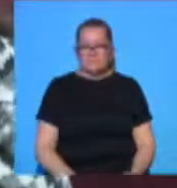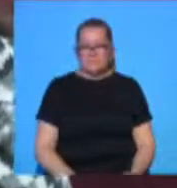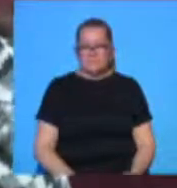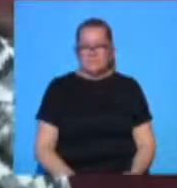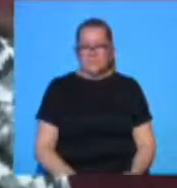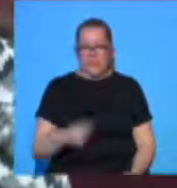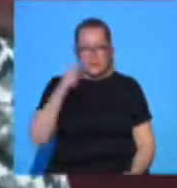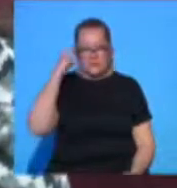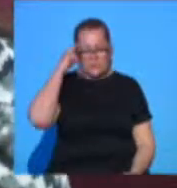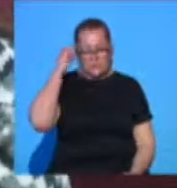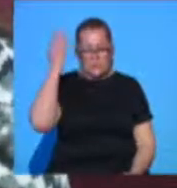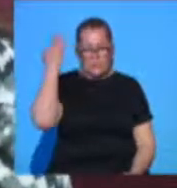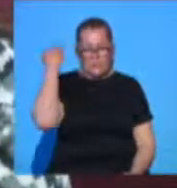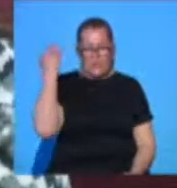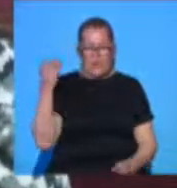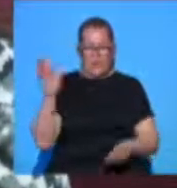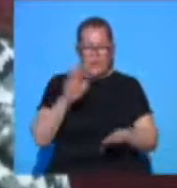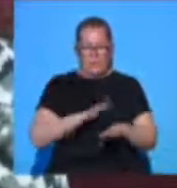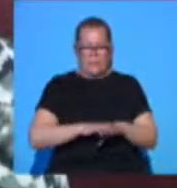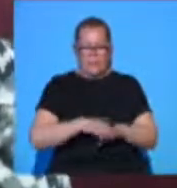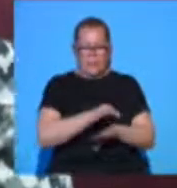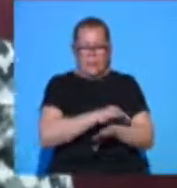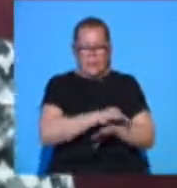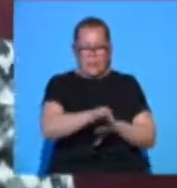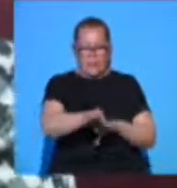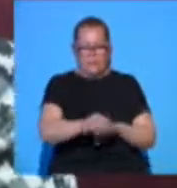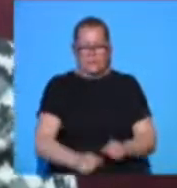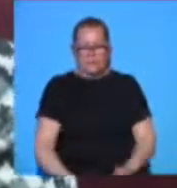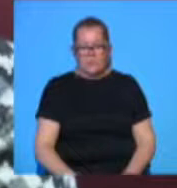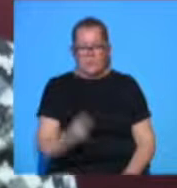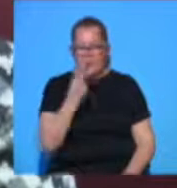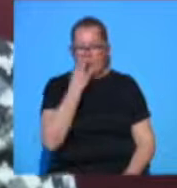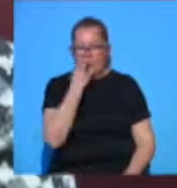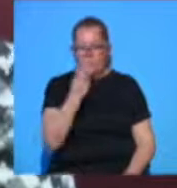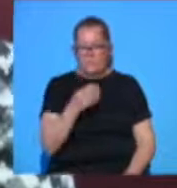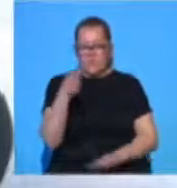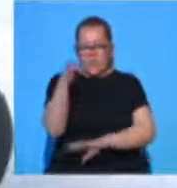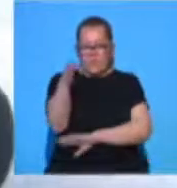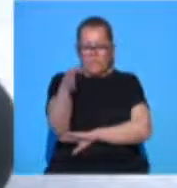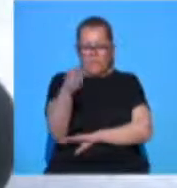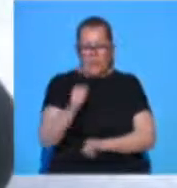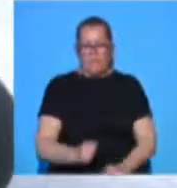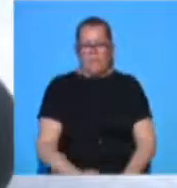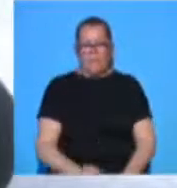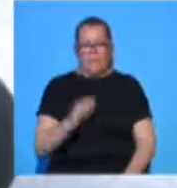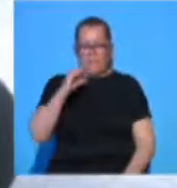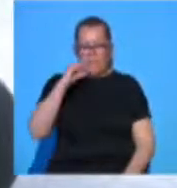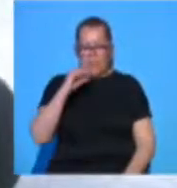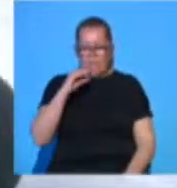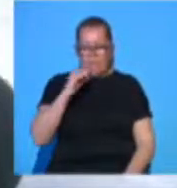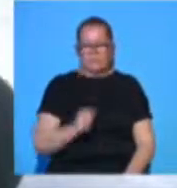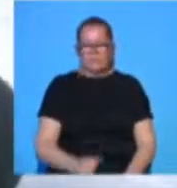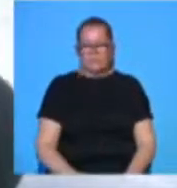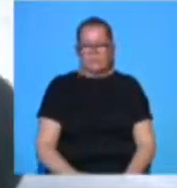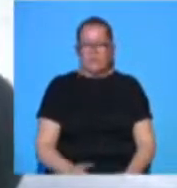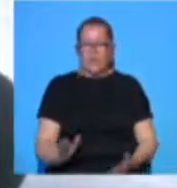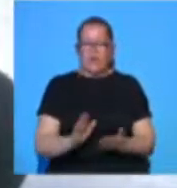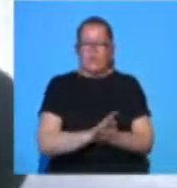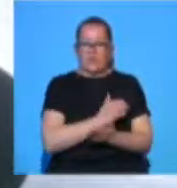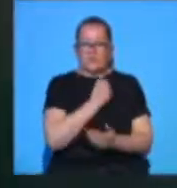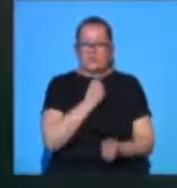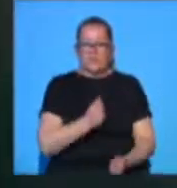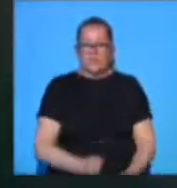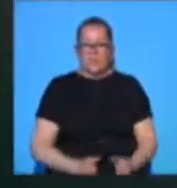experiența noastră de implementare a programului operațional regional, am văzut că sunt și firme mici sau mijlocii care au reușit